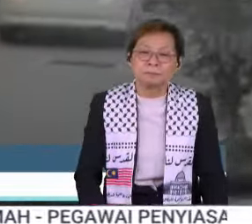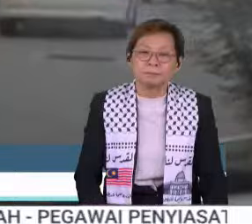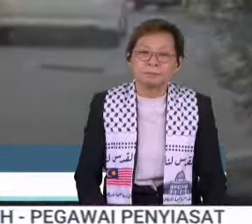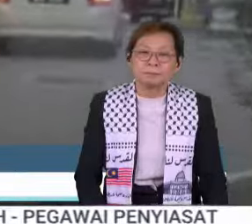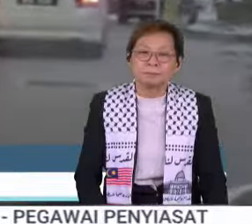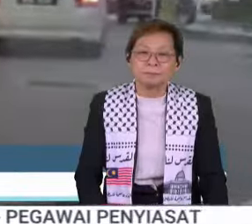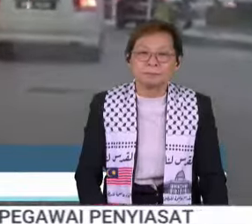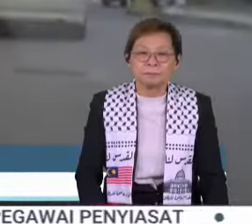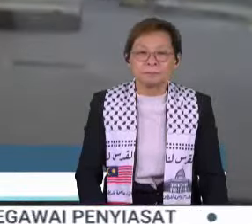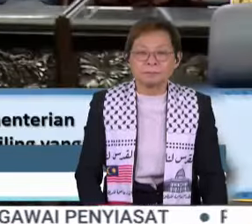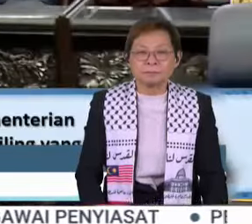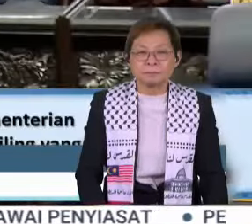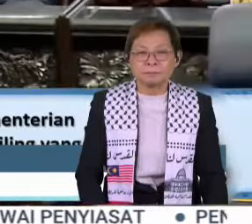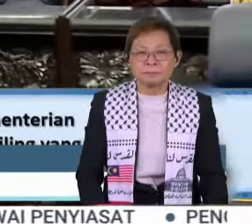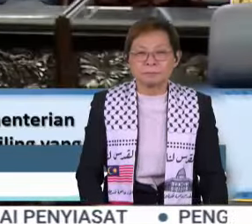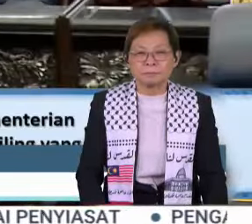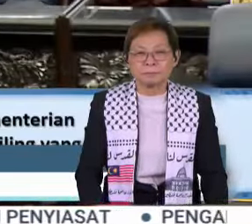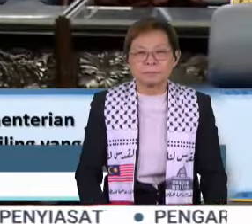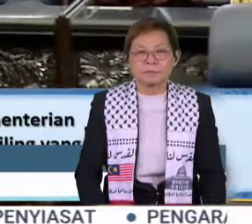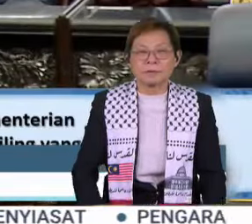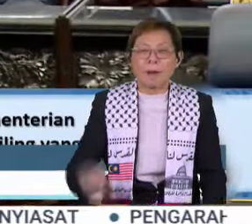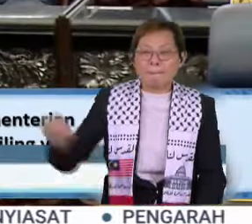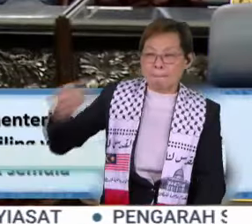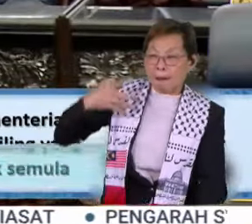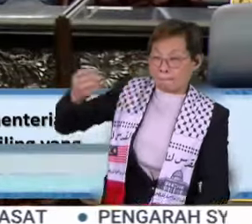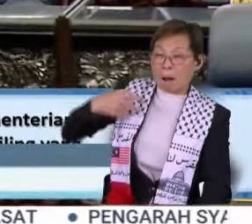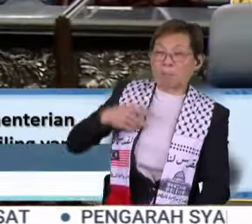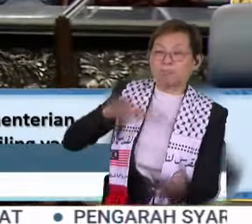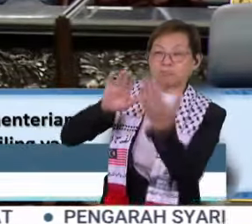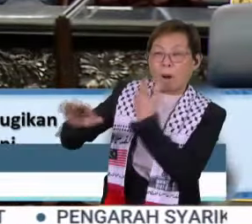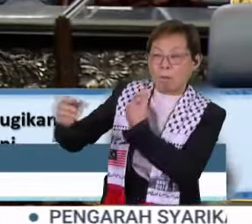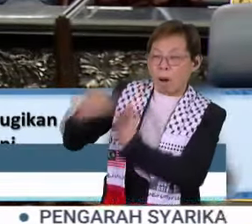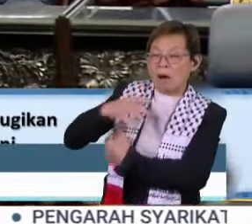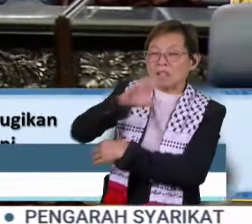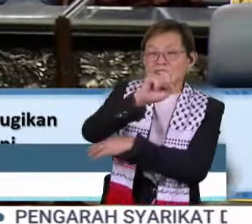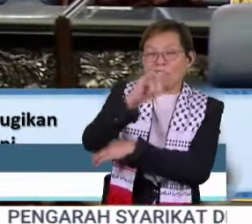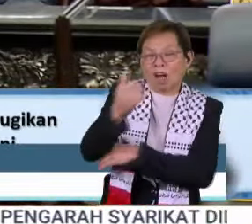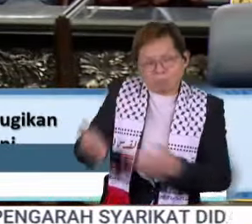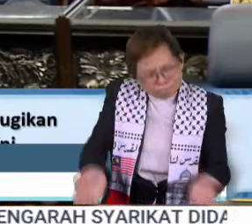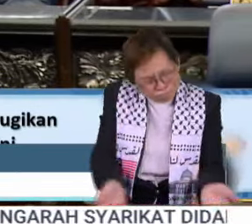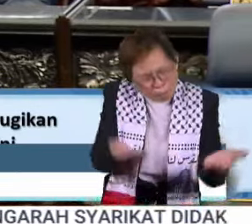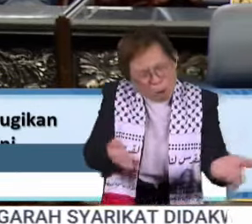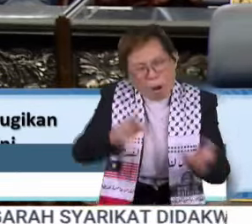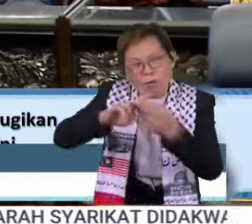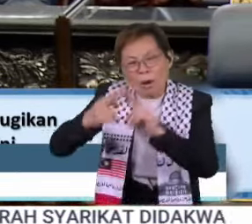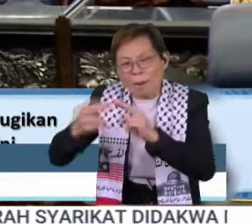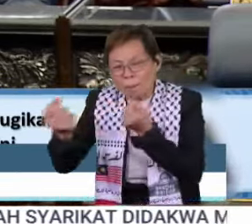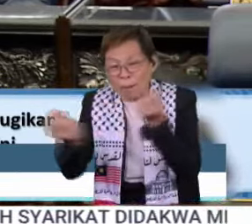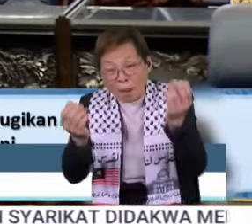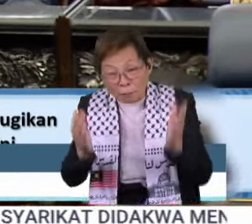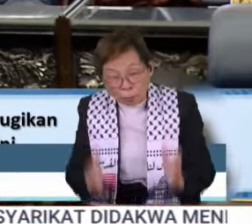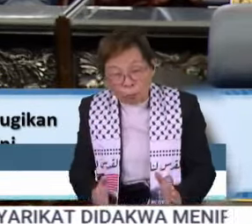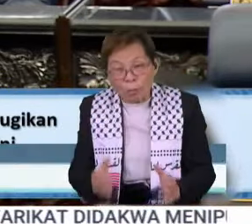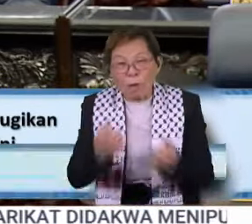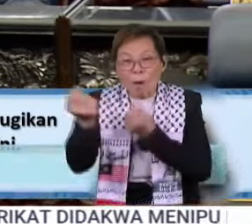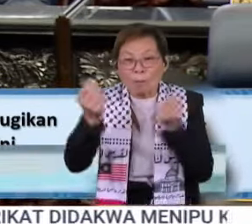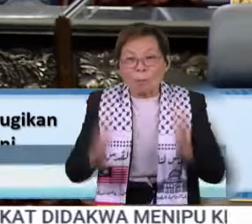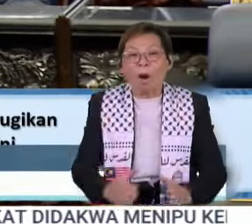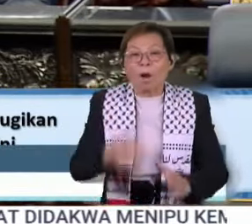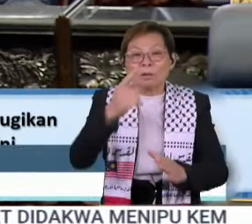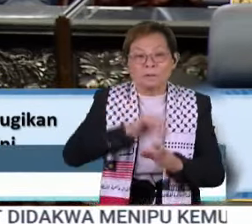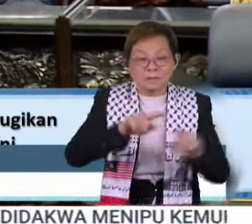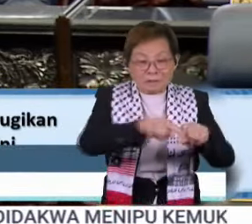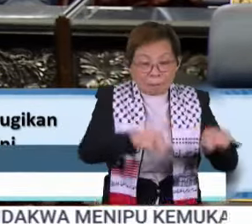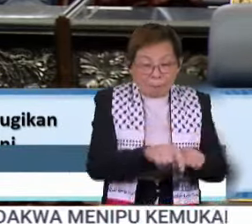tempahan dan maklum balas diterima adalah pertama Syarikat memberikan galakan kepada Rakan pemandu untuk beroperasi di kawasan